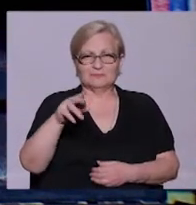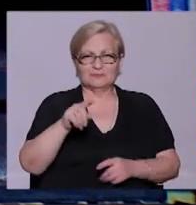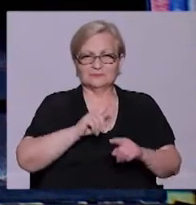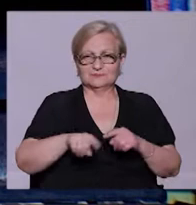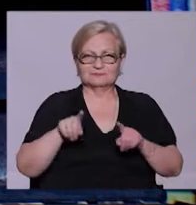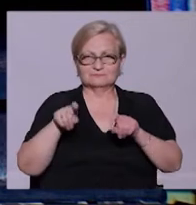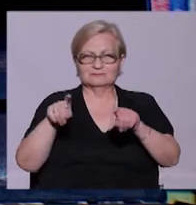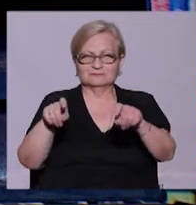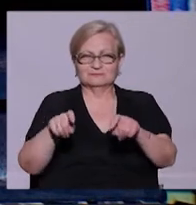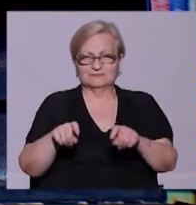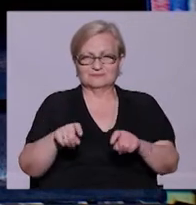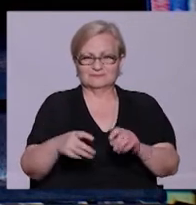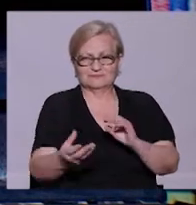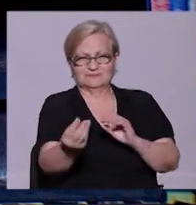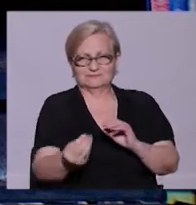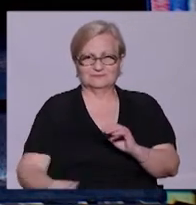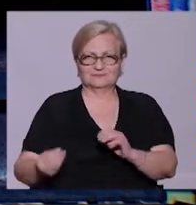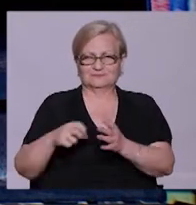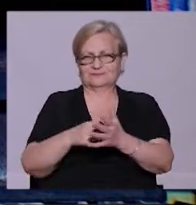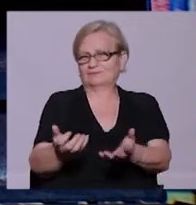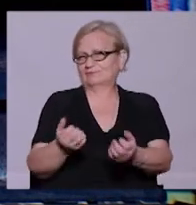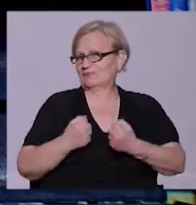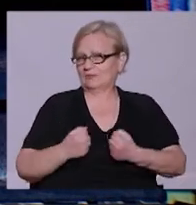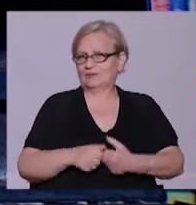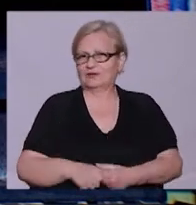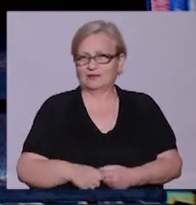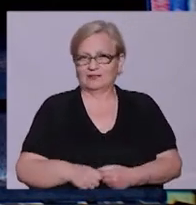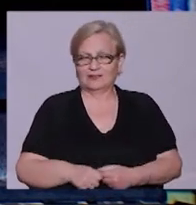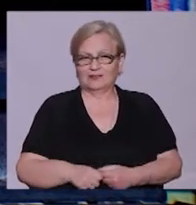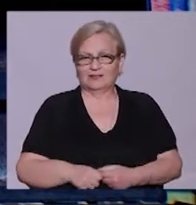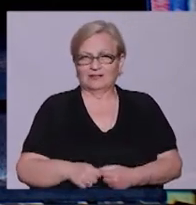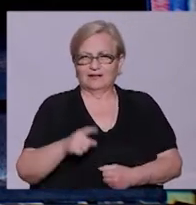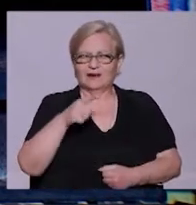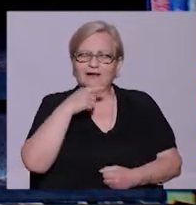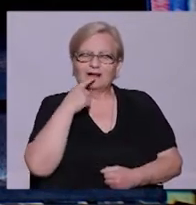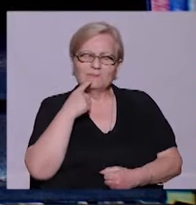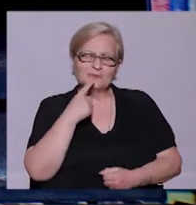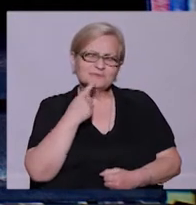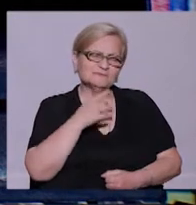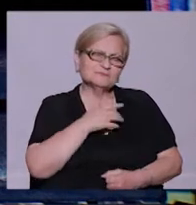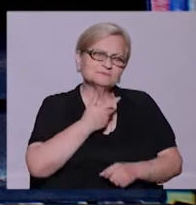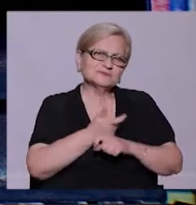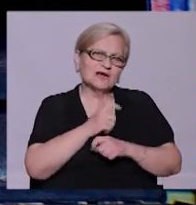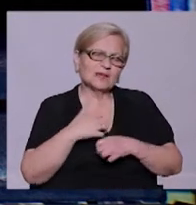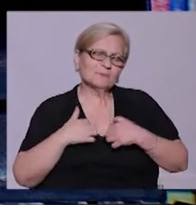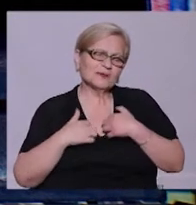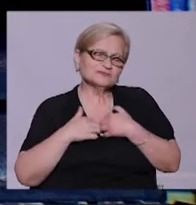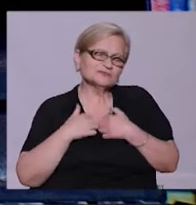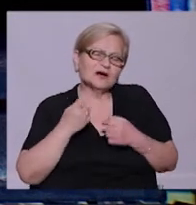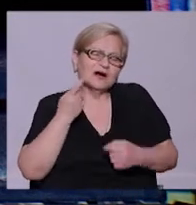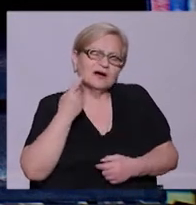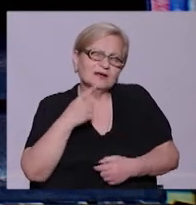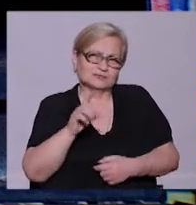სისწრაფით მივარდა ყუთს და წერილი ამოიღო. ერთი სული მაქვს, ვიდრე ამ წერილს წავიკითხავ, მიუბრუნდა